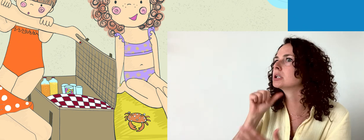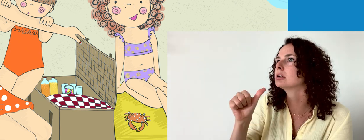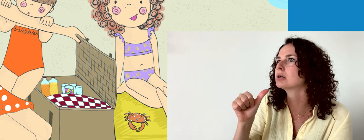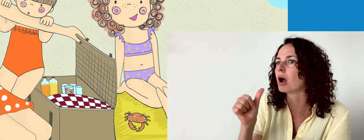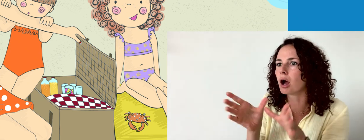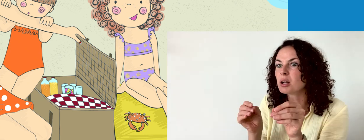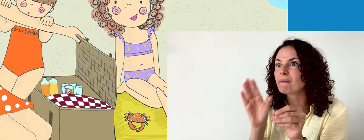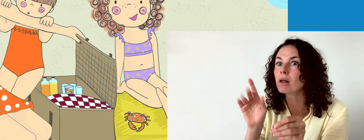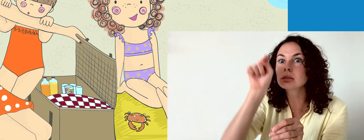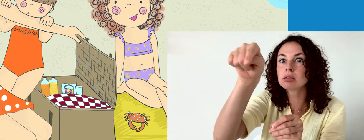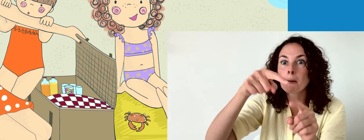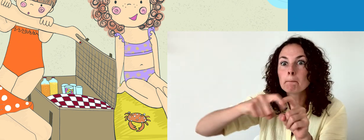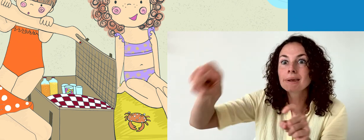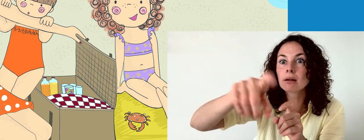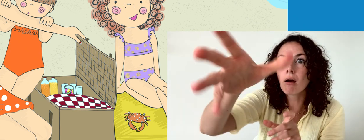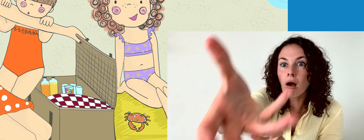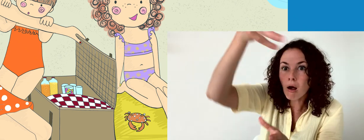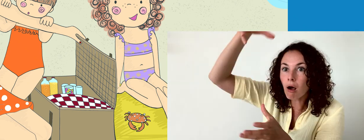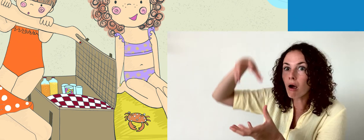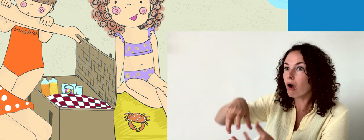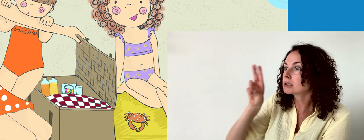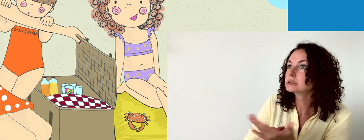die krabjes uit het meer Vraagt Ode